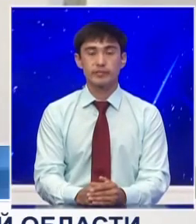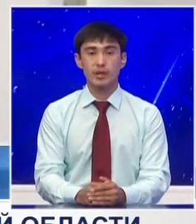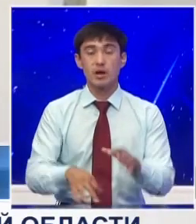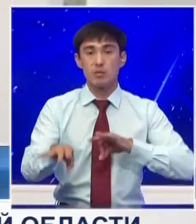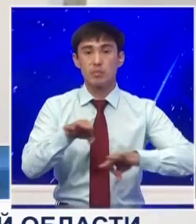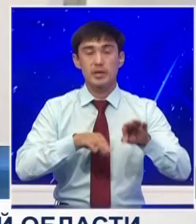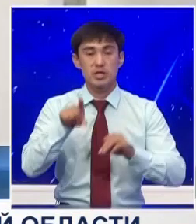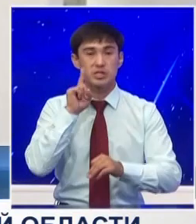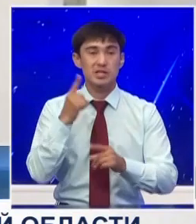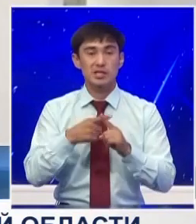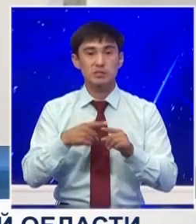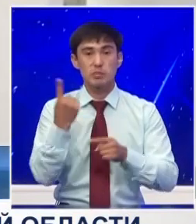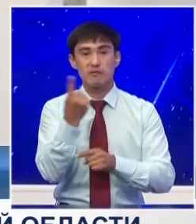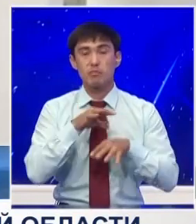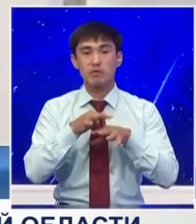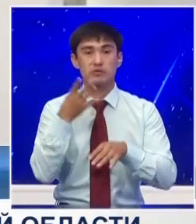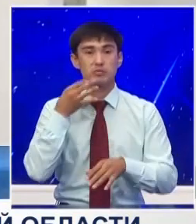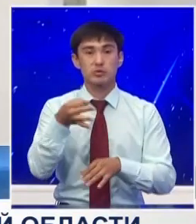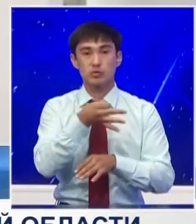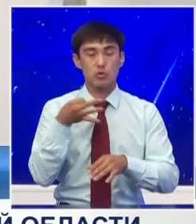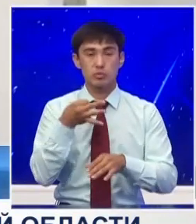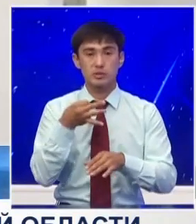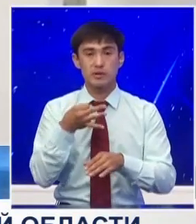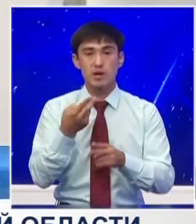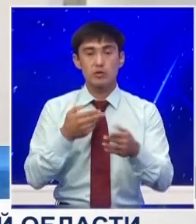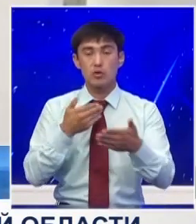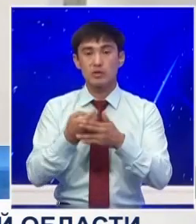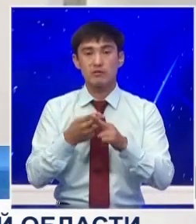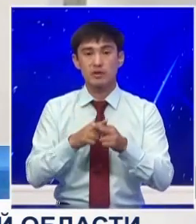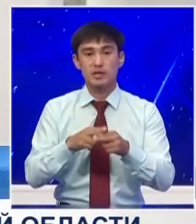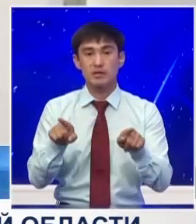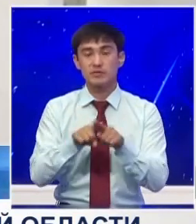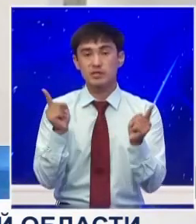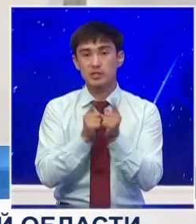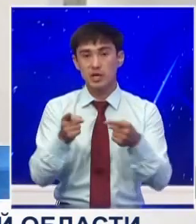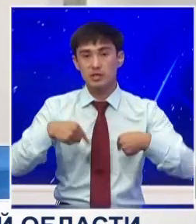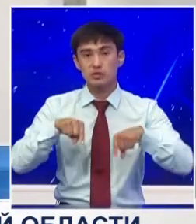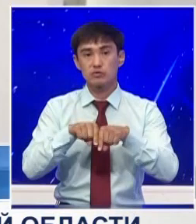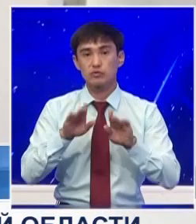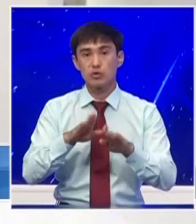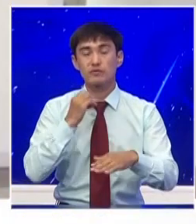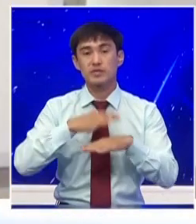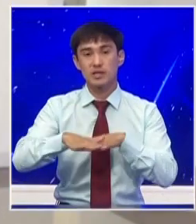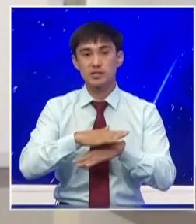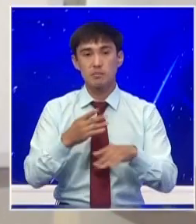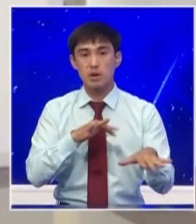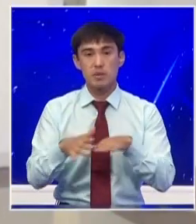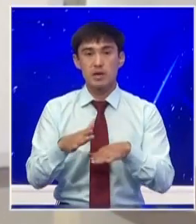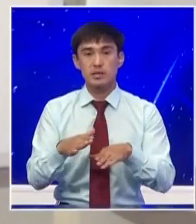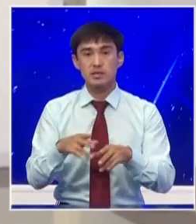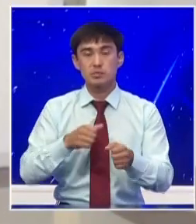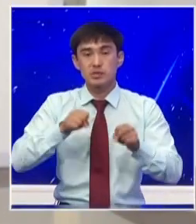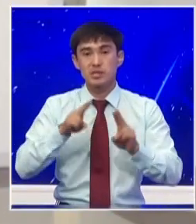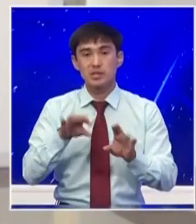Проект «Жастар Икс» впервые проводится в Алматинской области. До этого аналогичные встречи организовывались только в столице. В ходе мероприятия